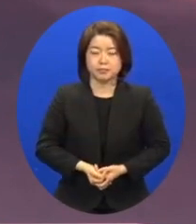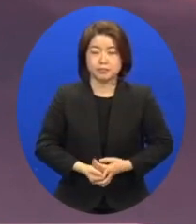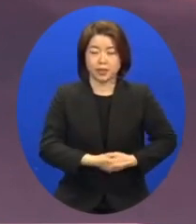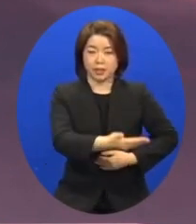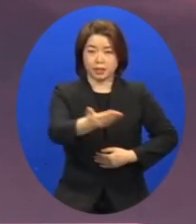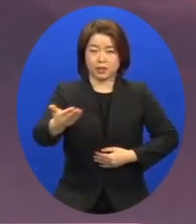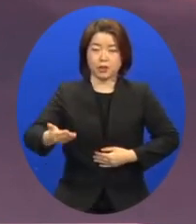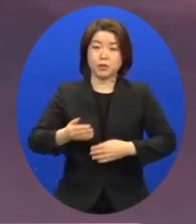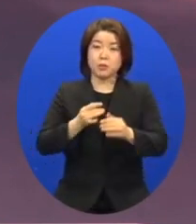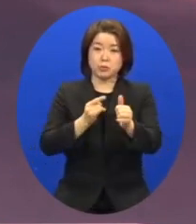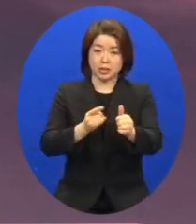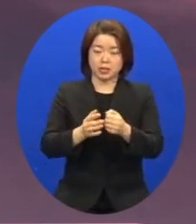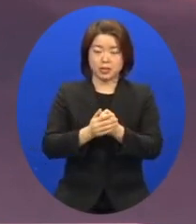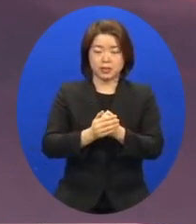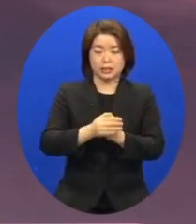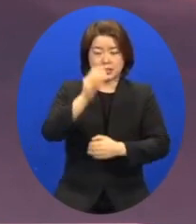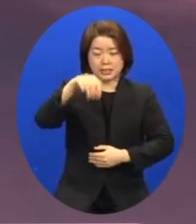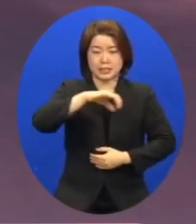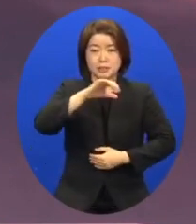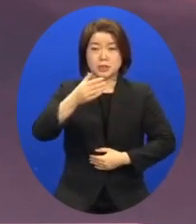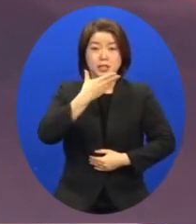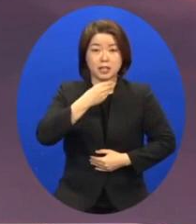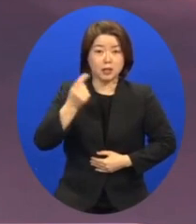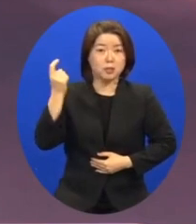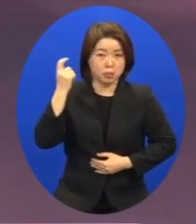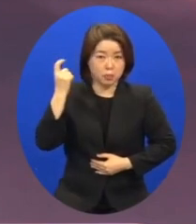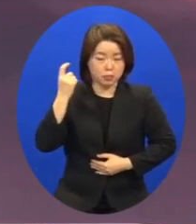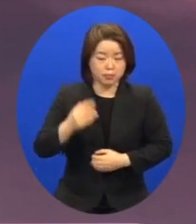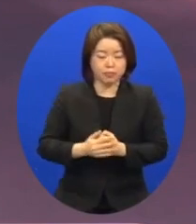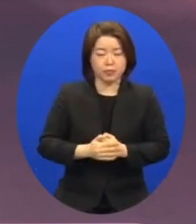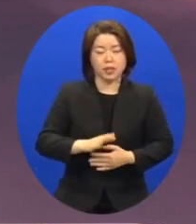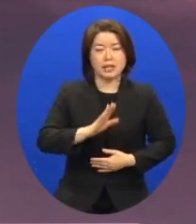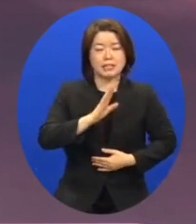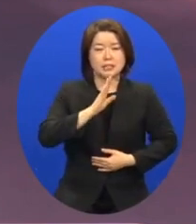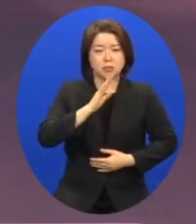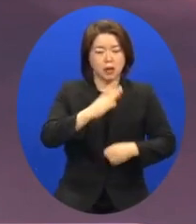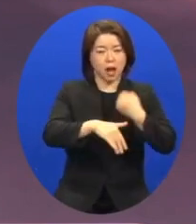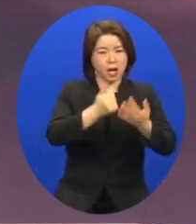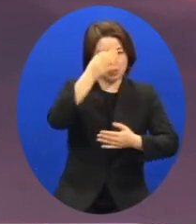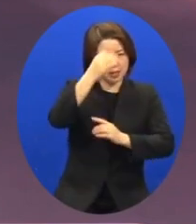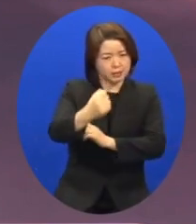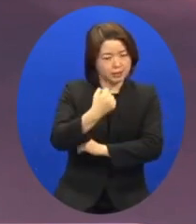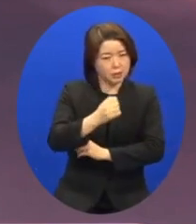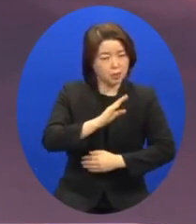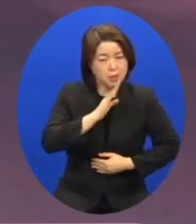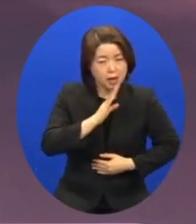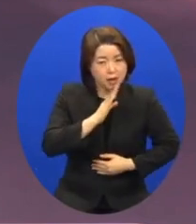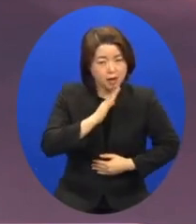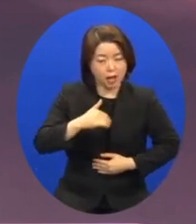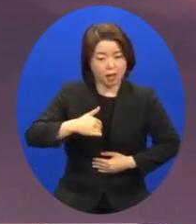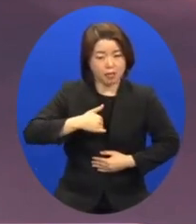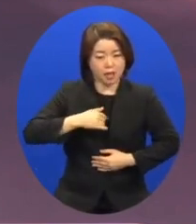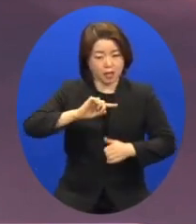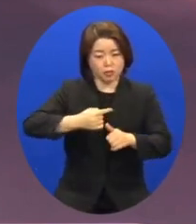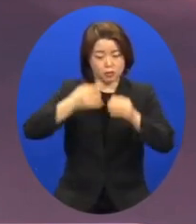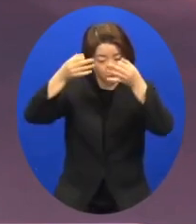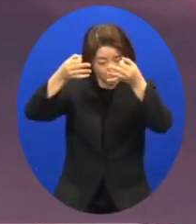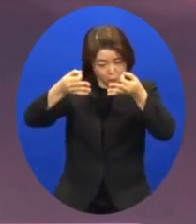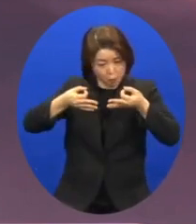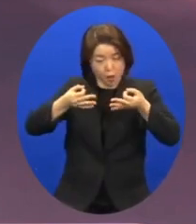여러분에게 십자가의 복음이 정말 하나님의 능력 인가 스스로가 확인할 수